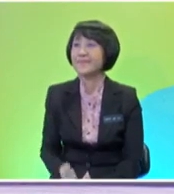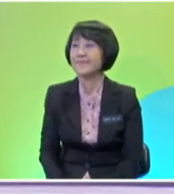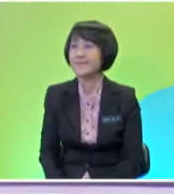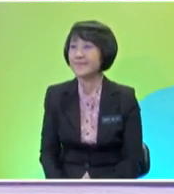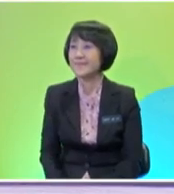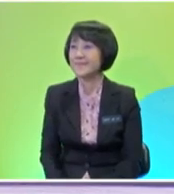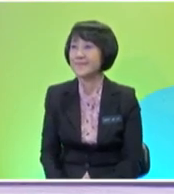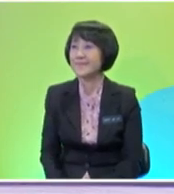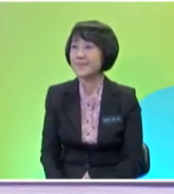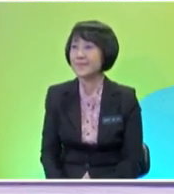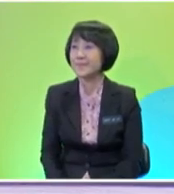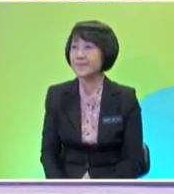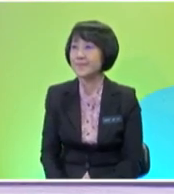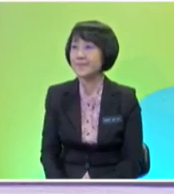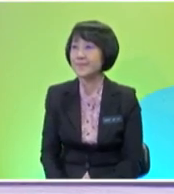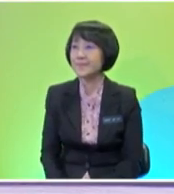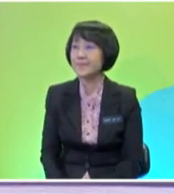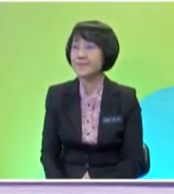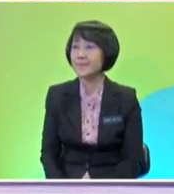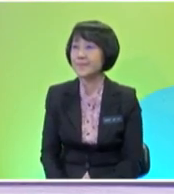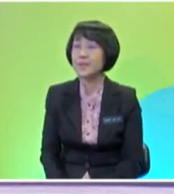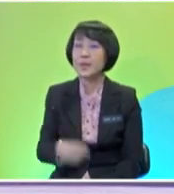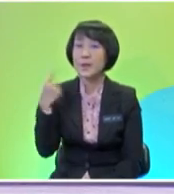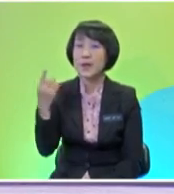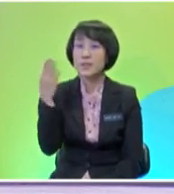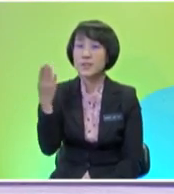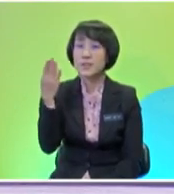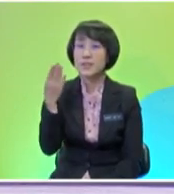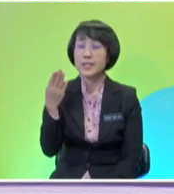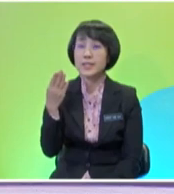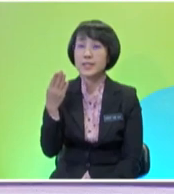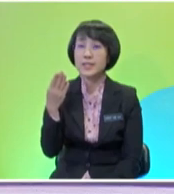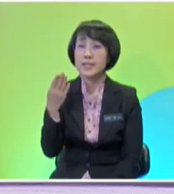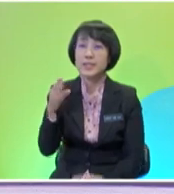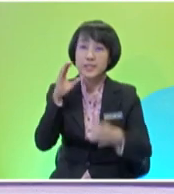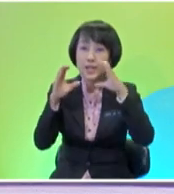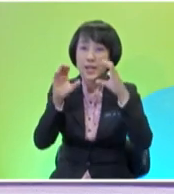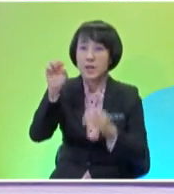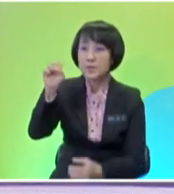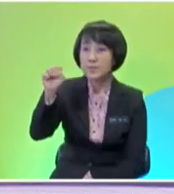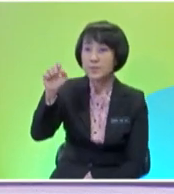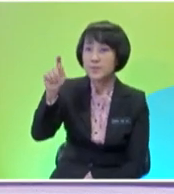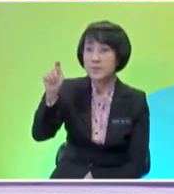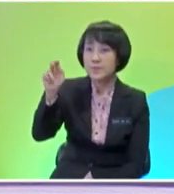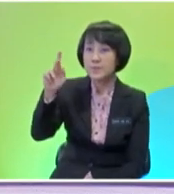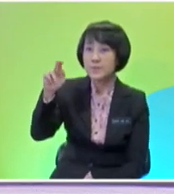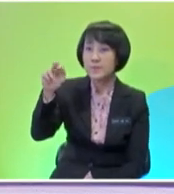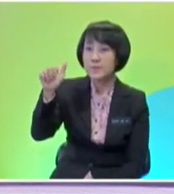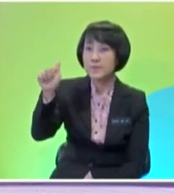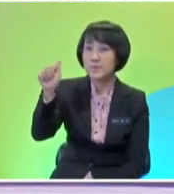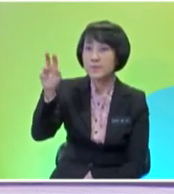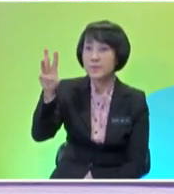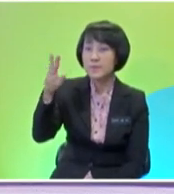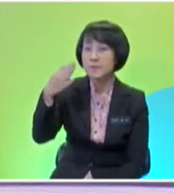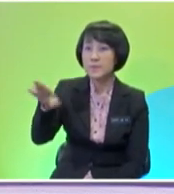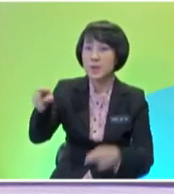board impra sebelum. Ya, selalunya kita sebut strawboard dalam bahasa Inggeris. Okey, sebenarnya ada perkataan dalam bahasa Melayu kita panggil sebagai board impra.